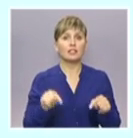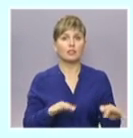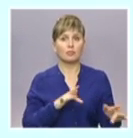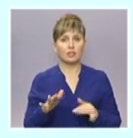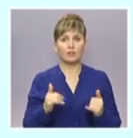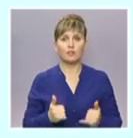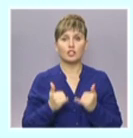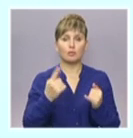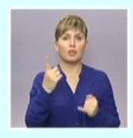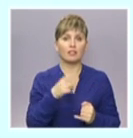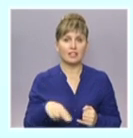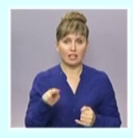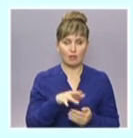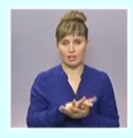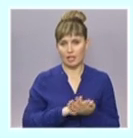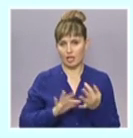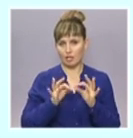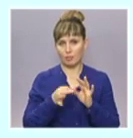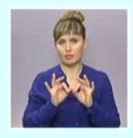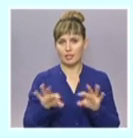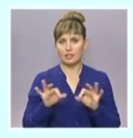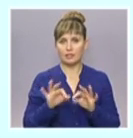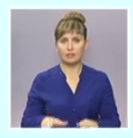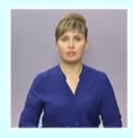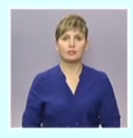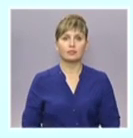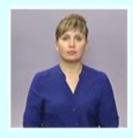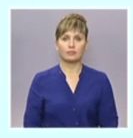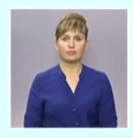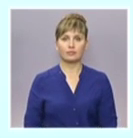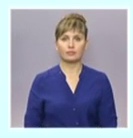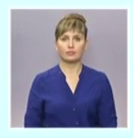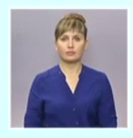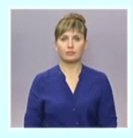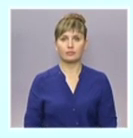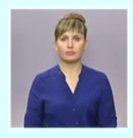Как прошли здесь мероприятия в честь 1 декабря, расскажет Ажару Оразбай.